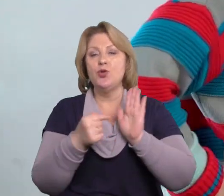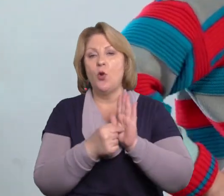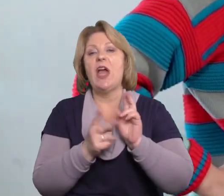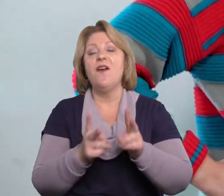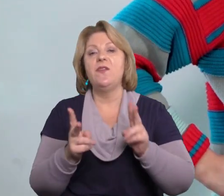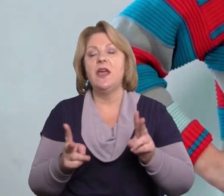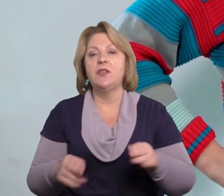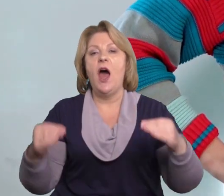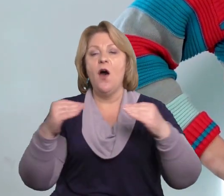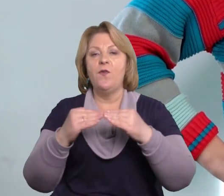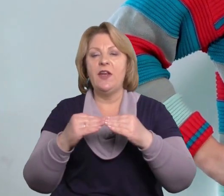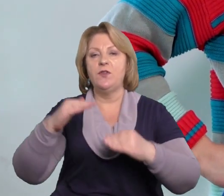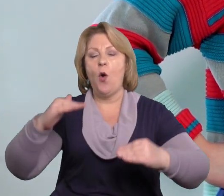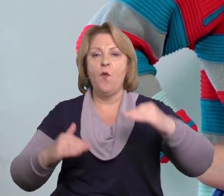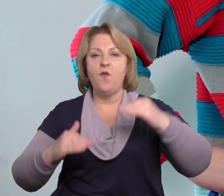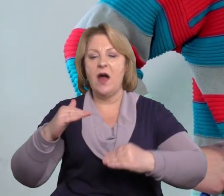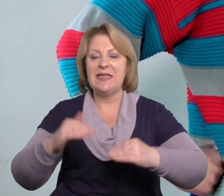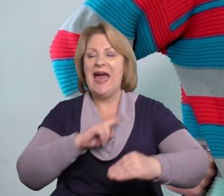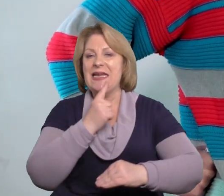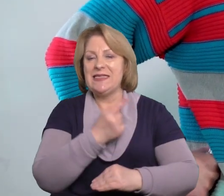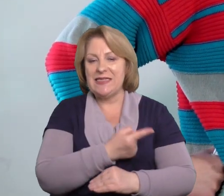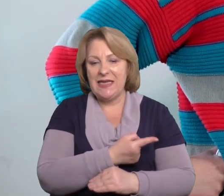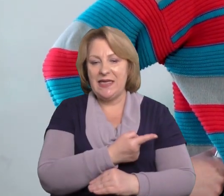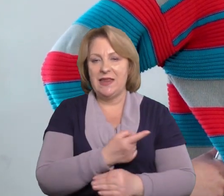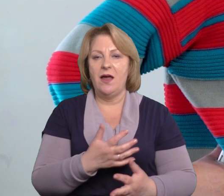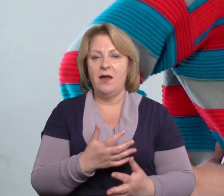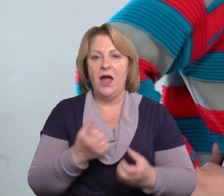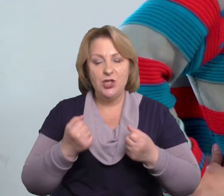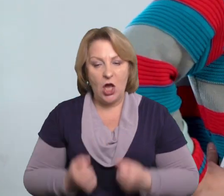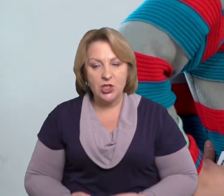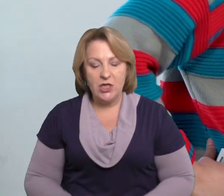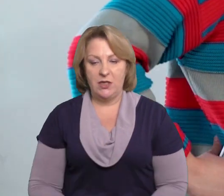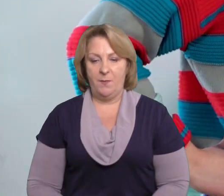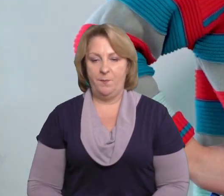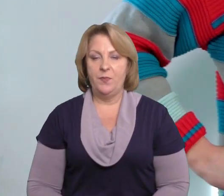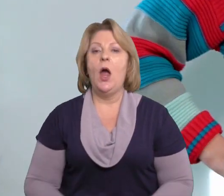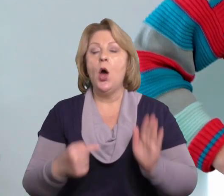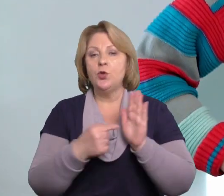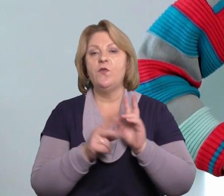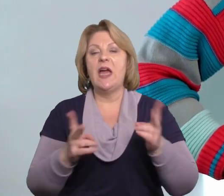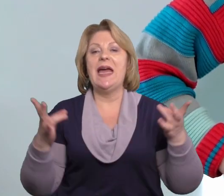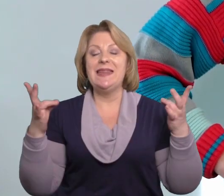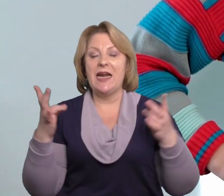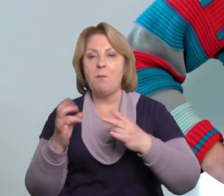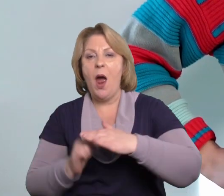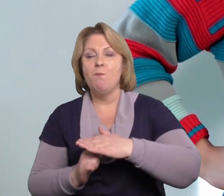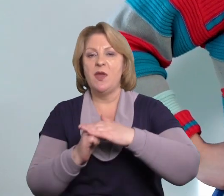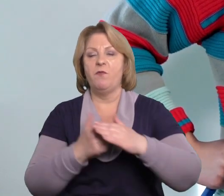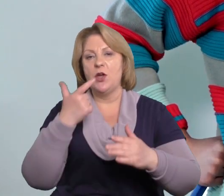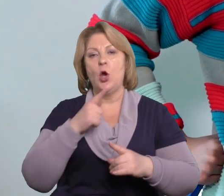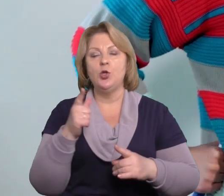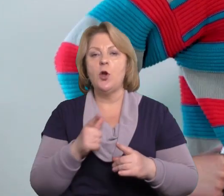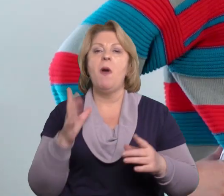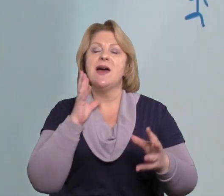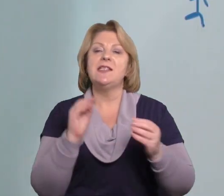якій врівноважені сили тяжіння між всіма частинками тіла. Або, інакше кажучи, точка, в якій необхідно підперти тіло, щоб воно